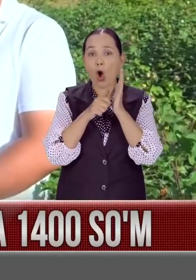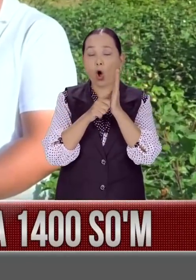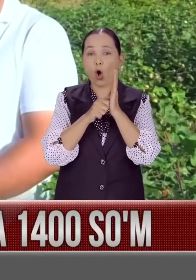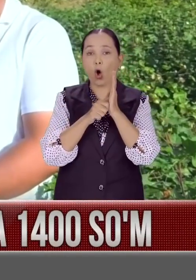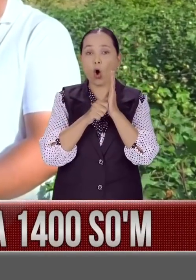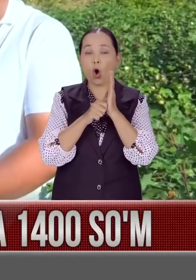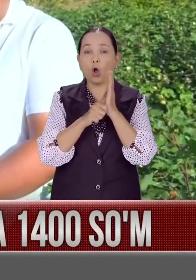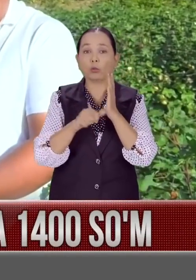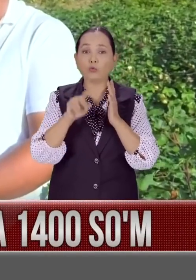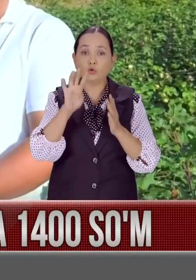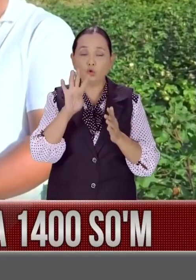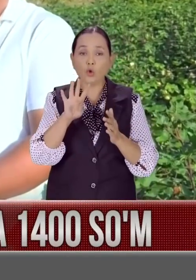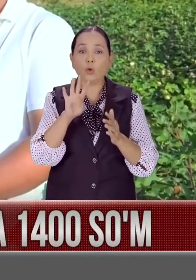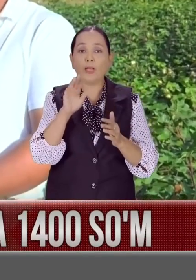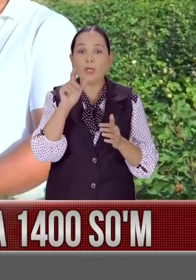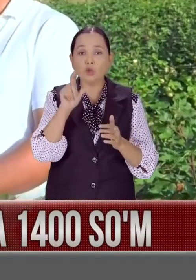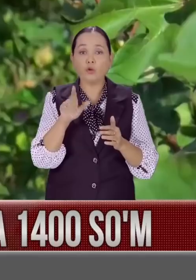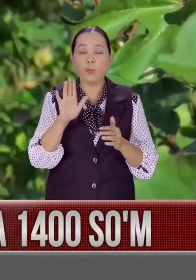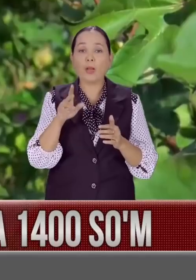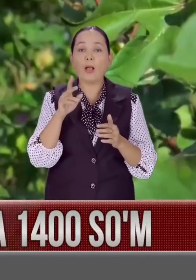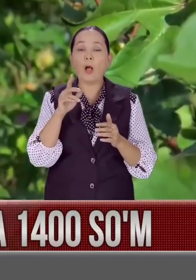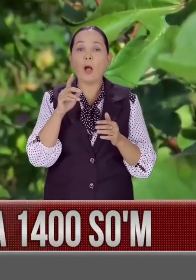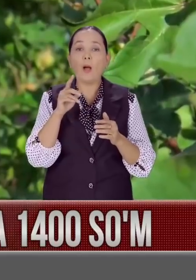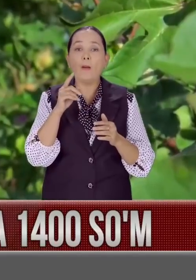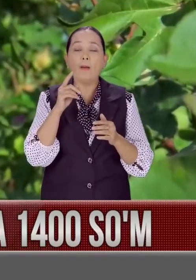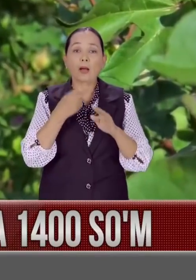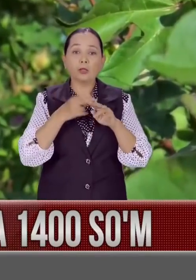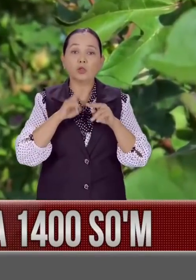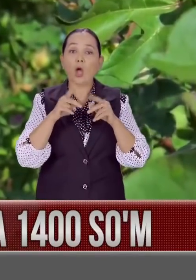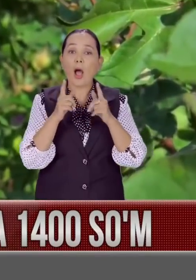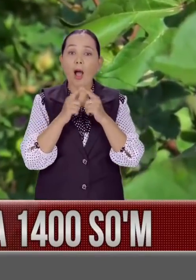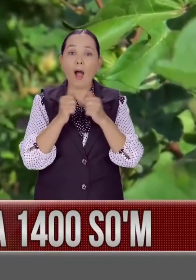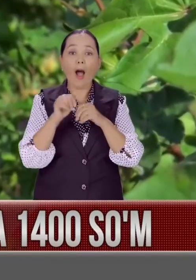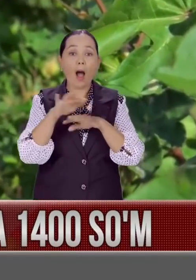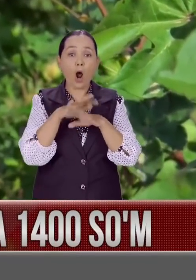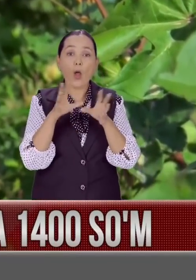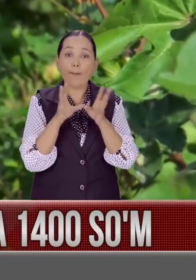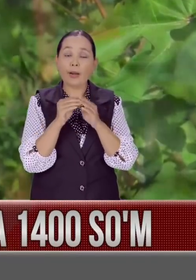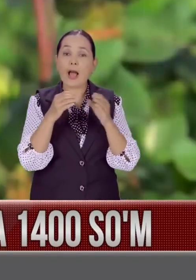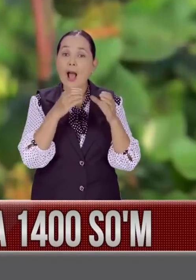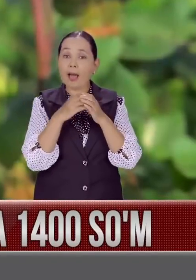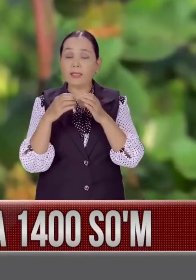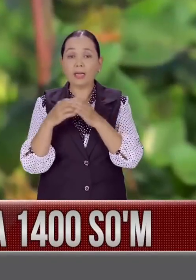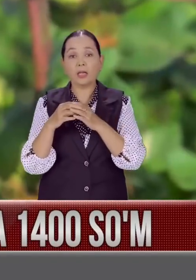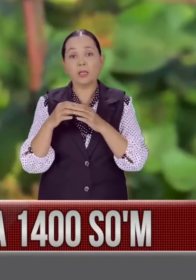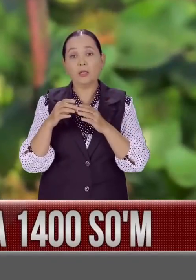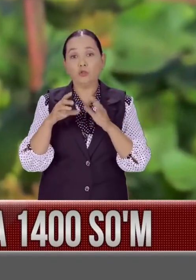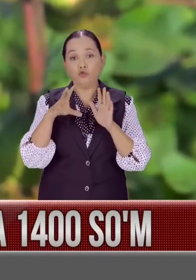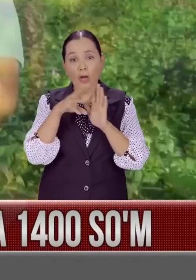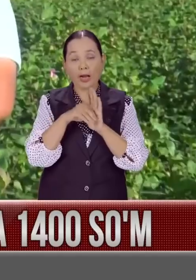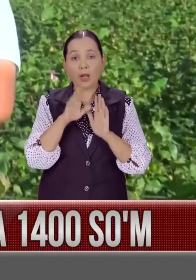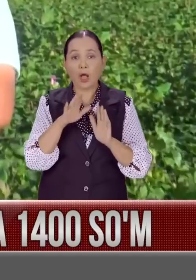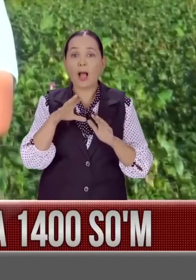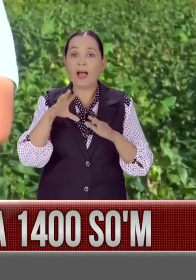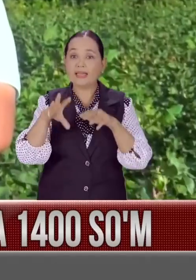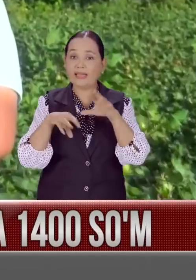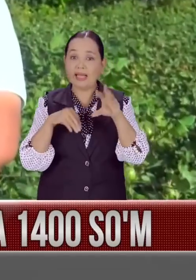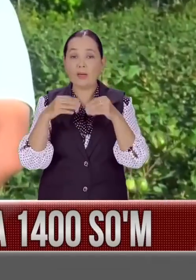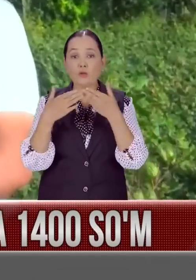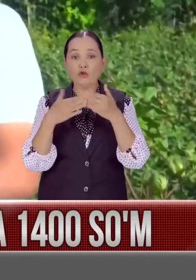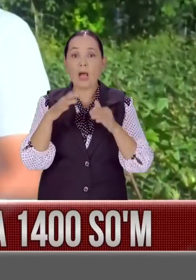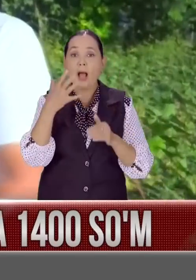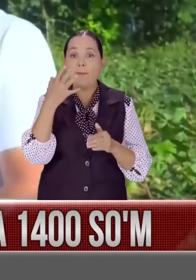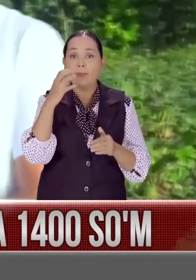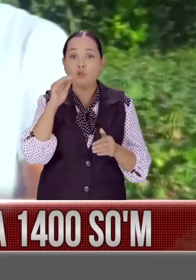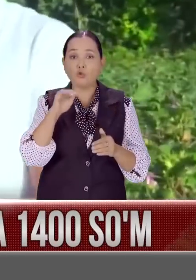o'sha mehnatga layoqatli 110 ming fuqaro mavjud. Bu o'sha uyushmagan aholi bilan birgalikda otryad shaklida shakllantiramiz. Yig'im terimiga